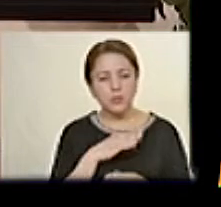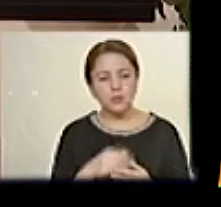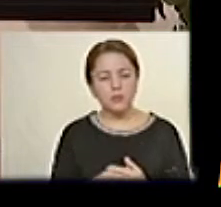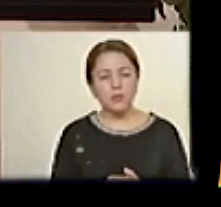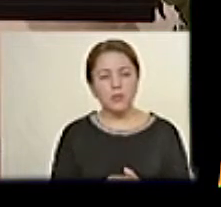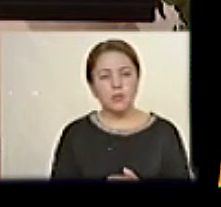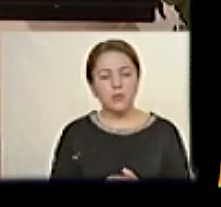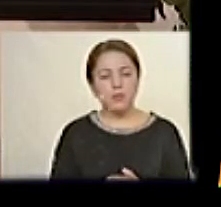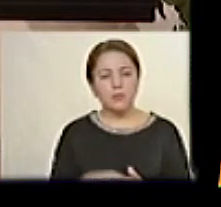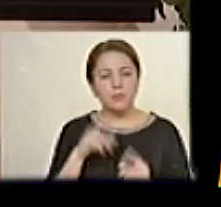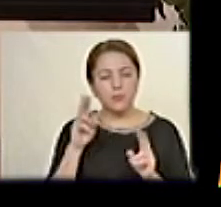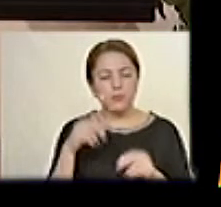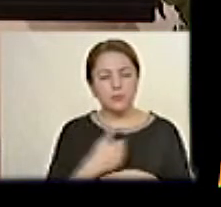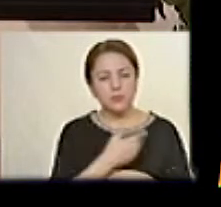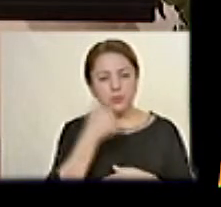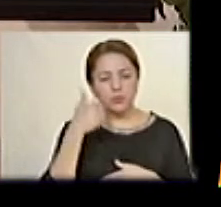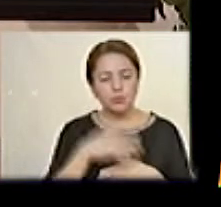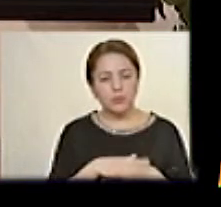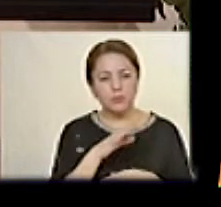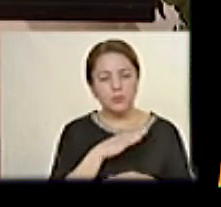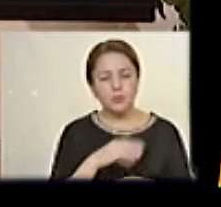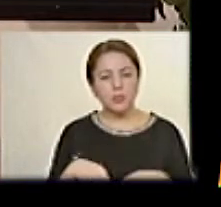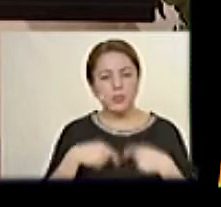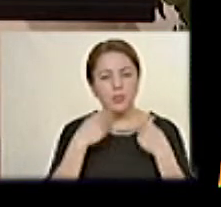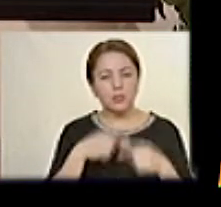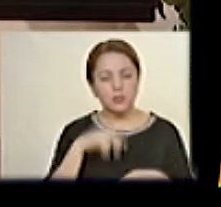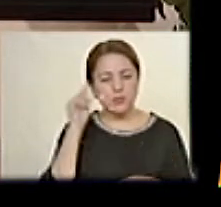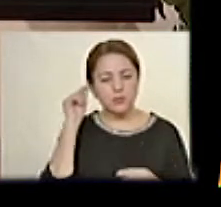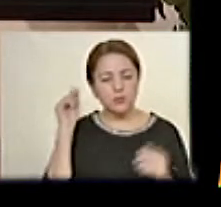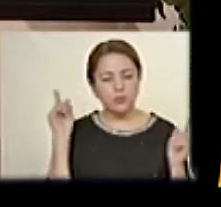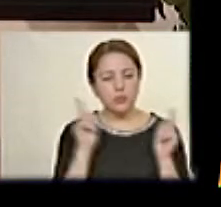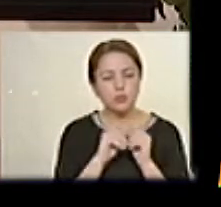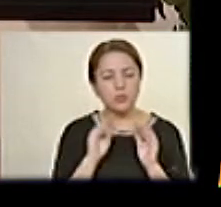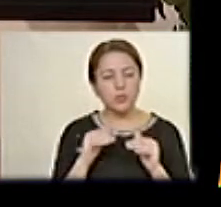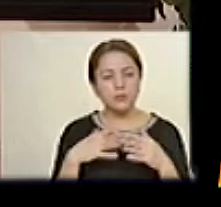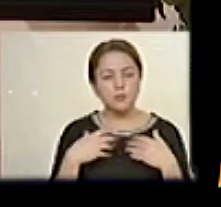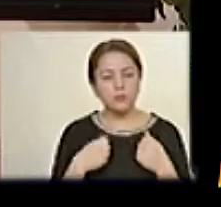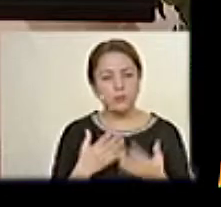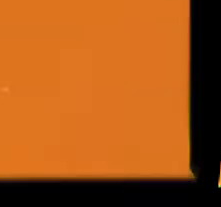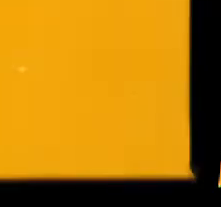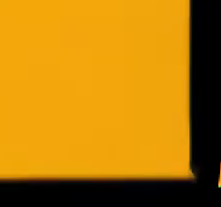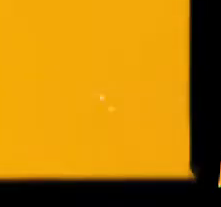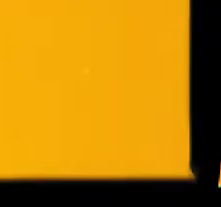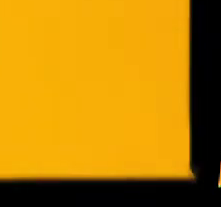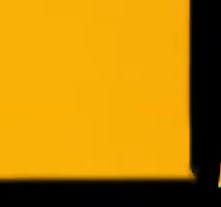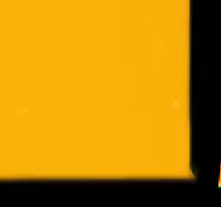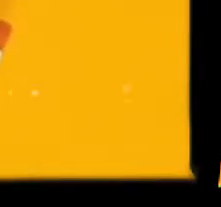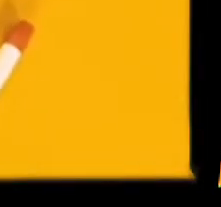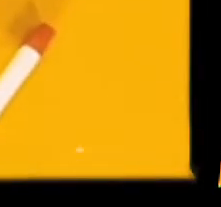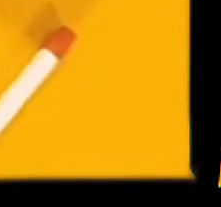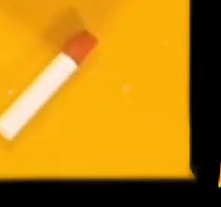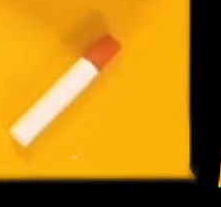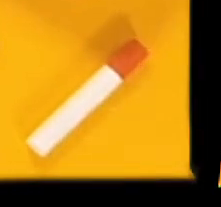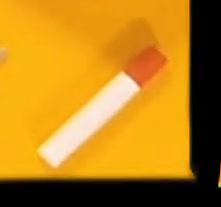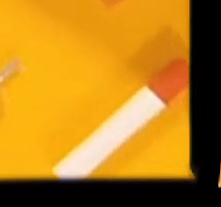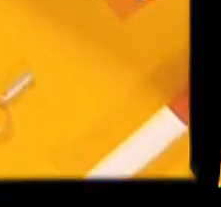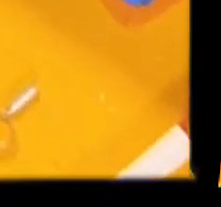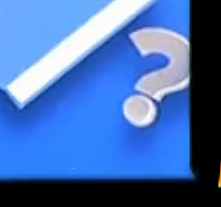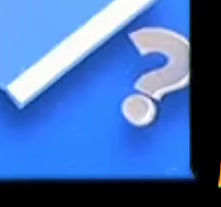bormoqda. Mavzuyimiz tushunarli bo'lgan bo'lsa, keyingi darslarda ko'rishguncha xayr, salomat bo'ling.